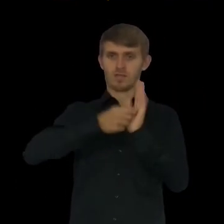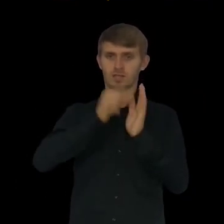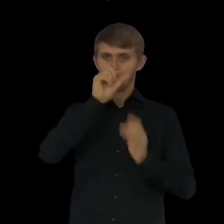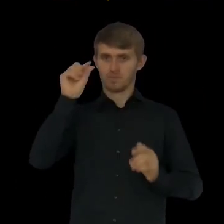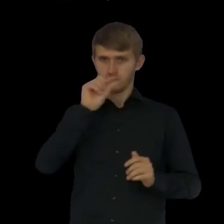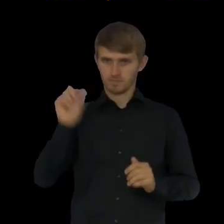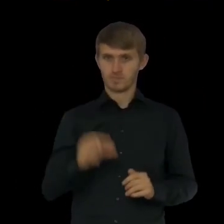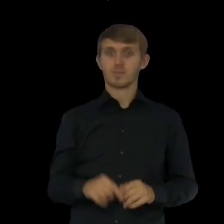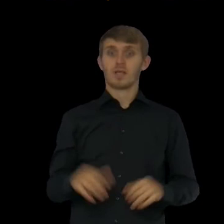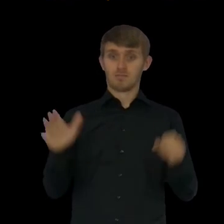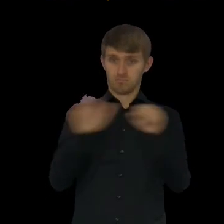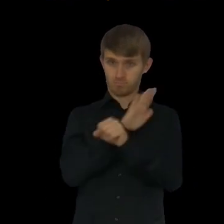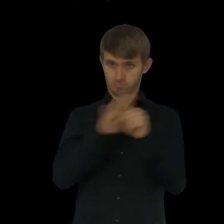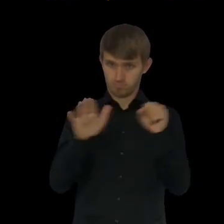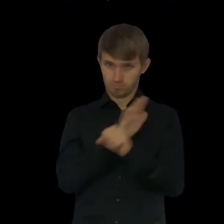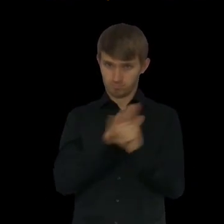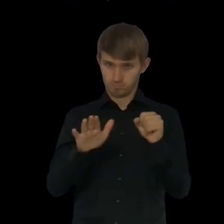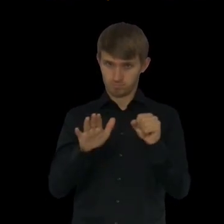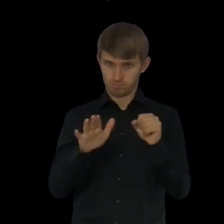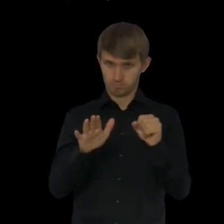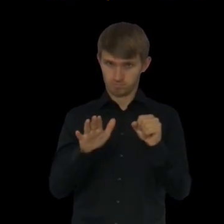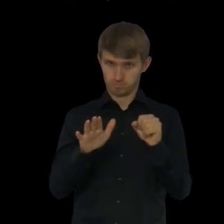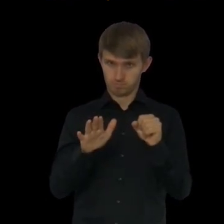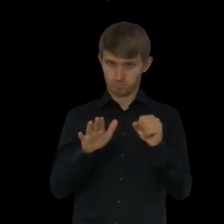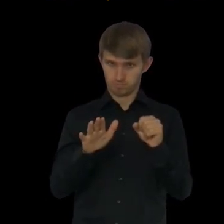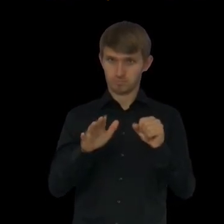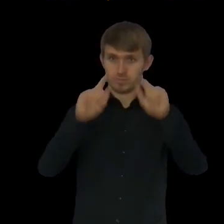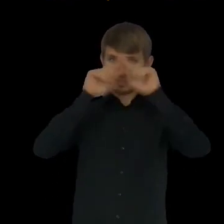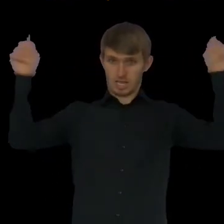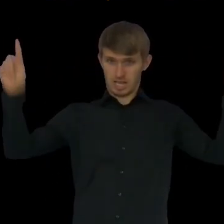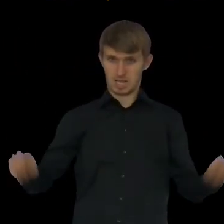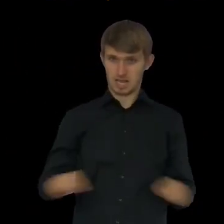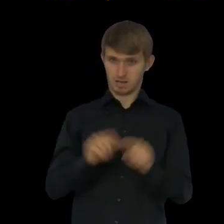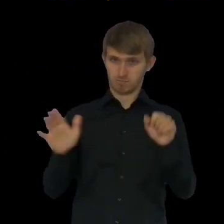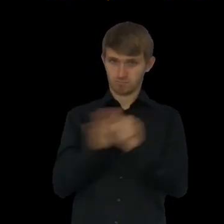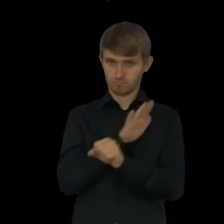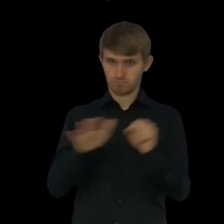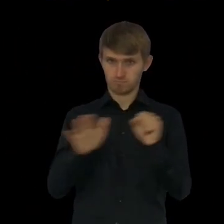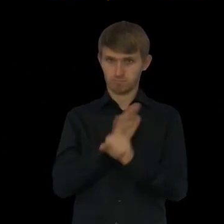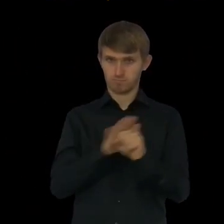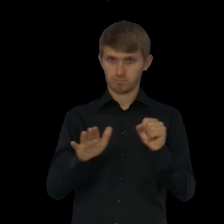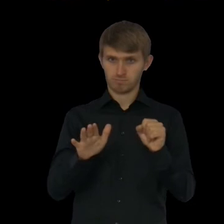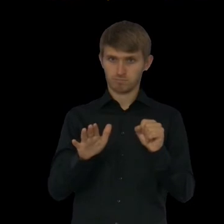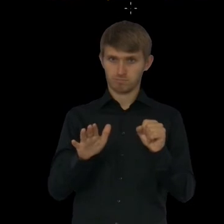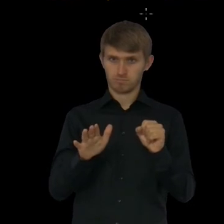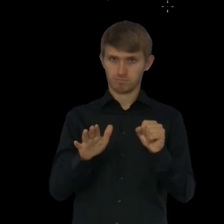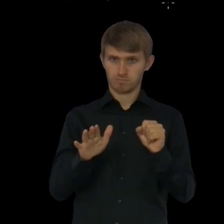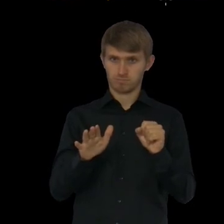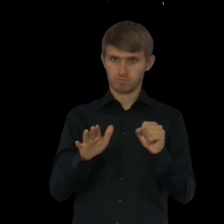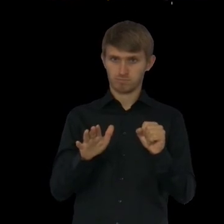to ten duży kwadrat który mamy zacieniować jest już podzielony na 100 części w postaci małych